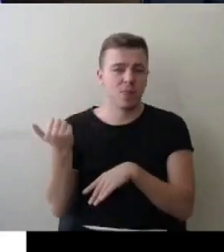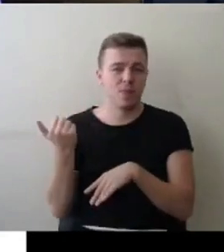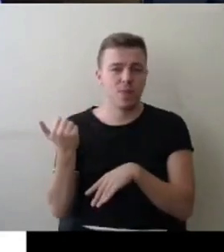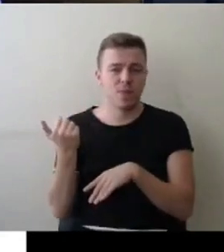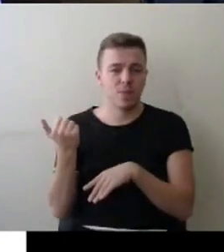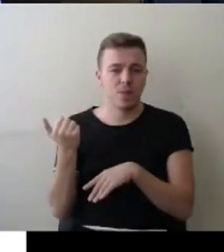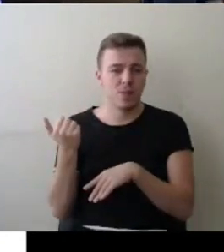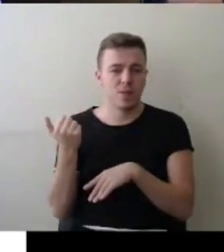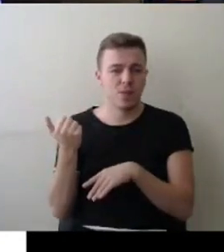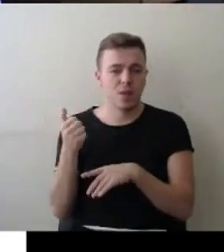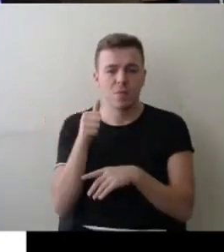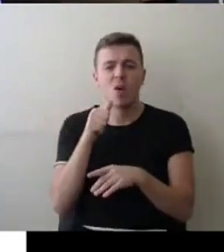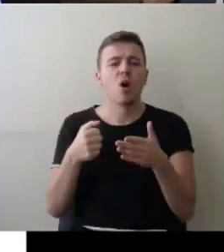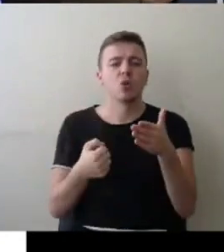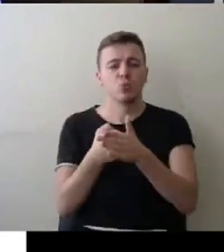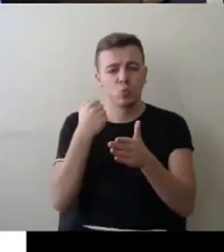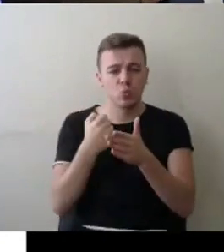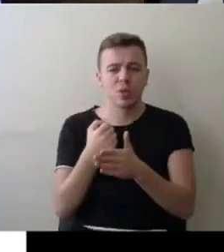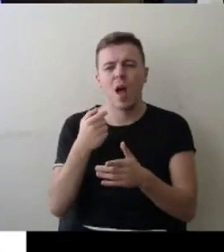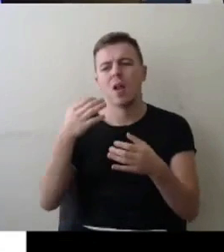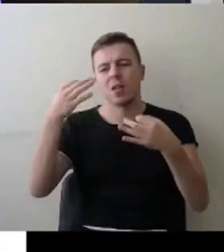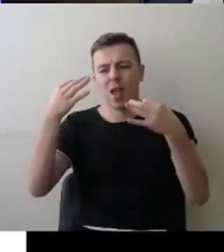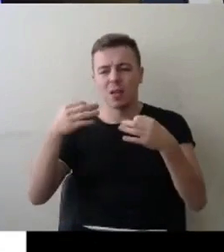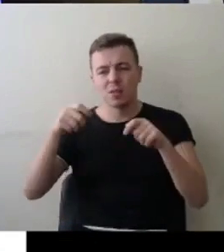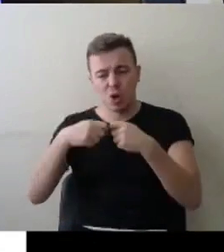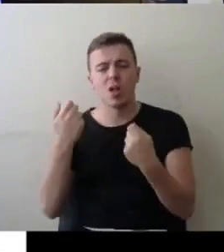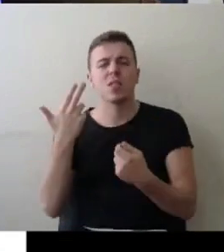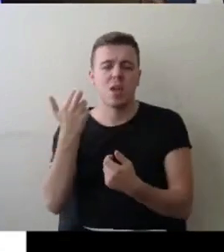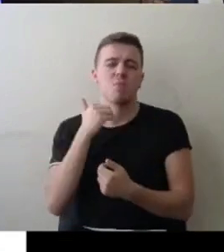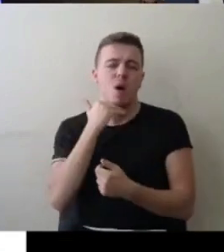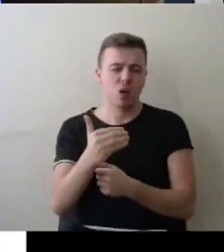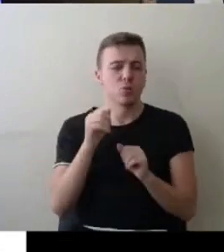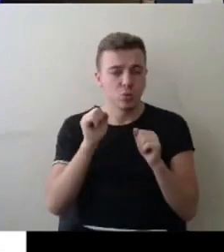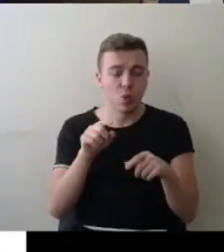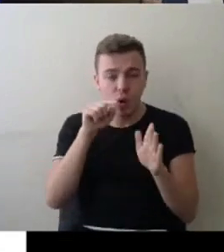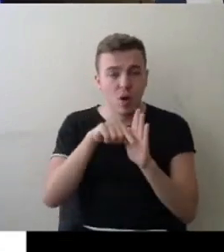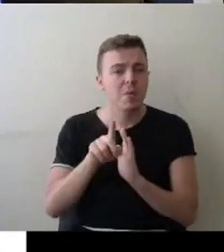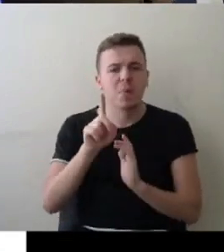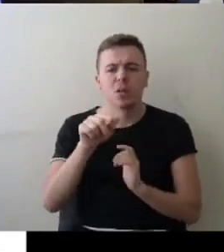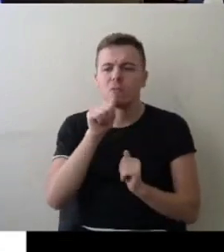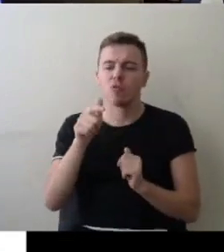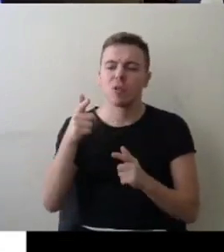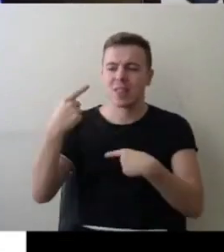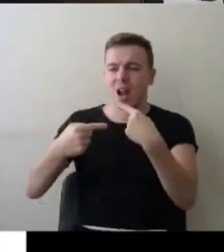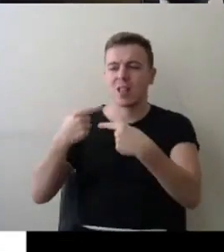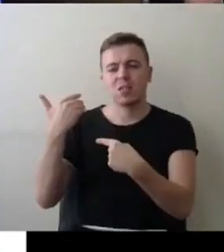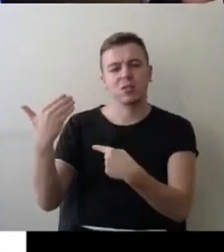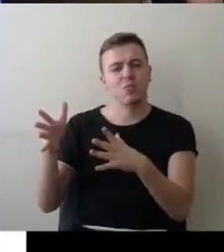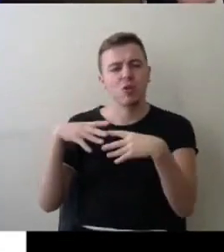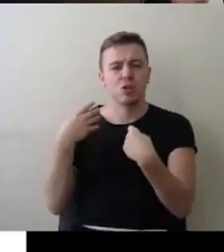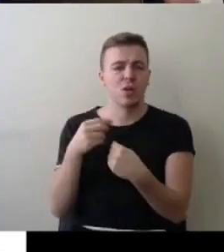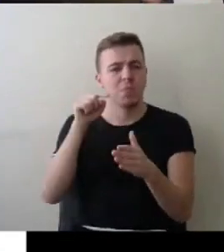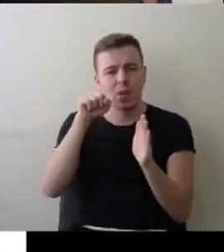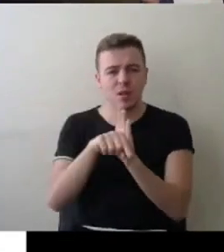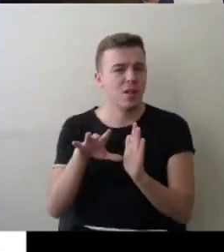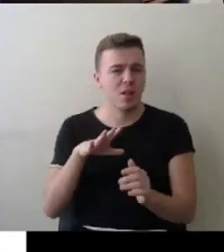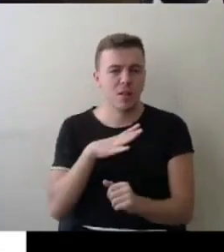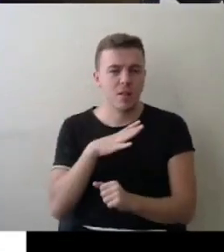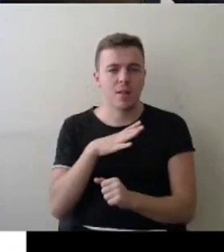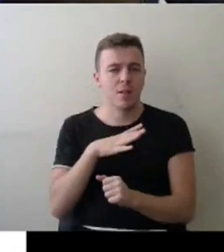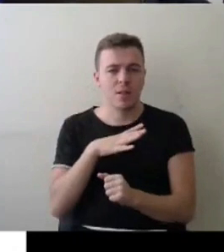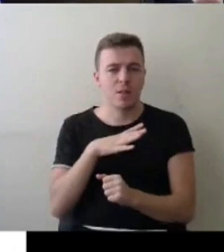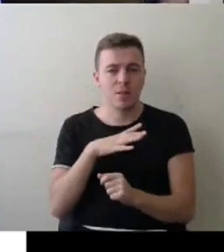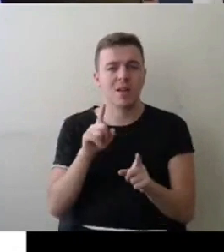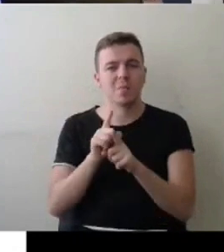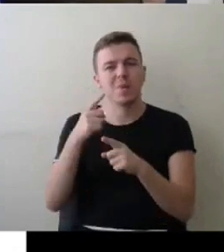teisės pažeidimai. Ne? Nu, negali į šeimos, reiškia, tradicijas kištis. Ne? Šeima, kaip ir kitos